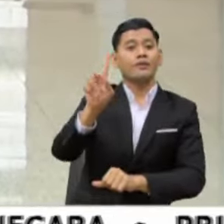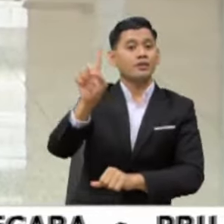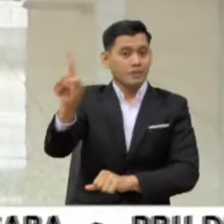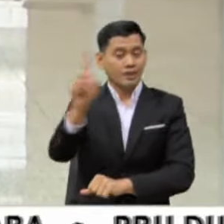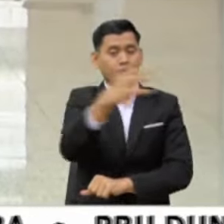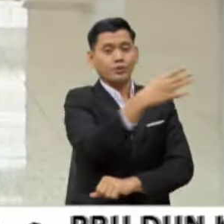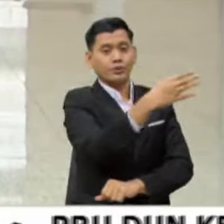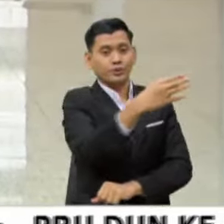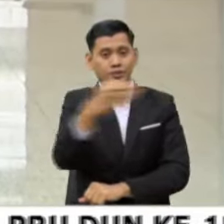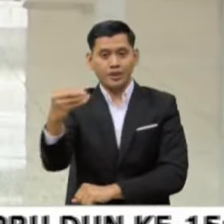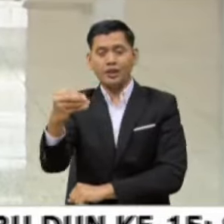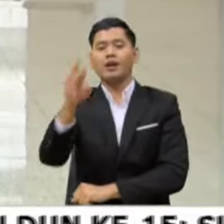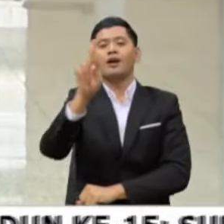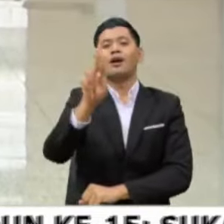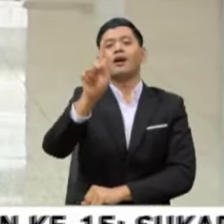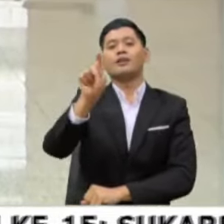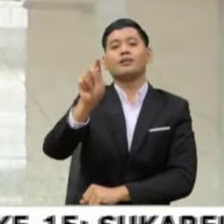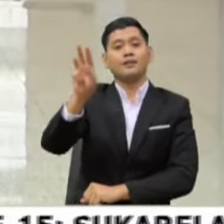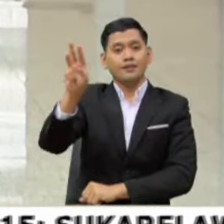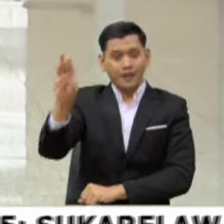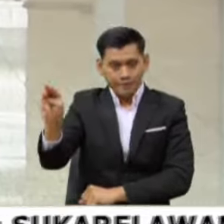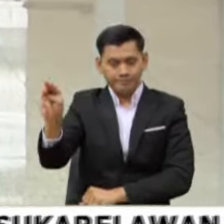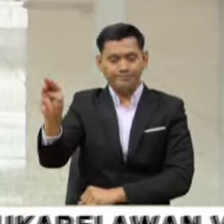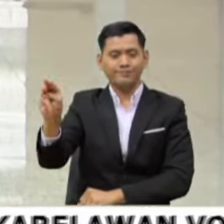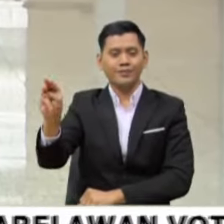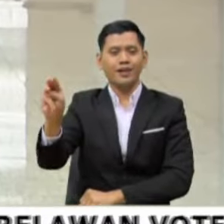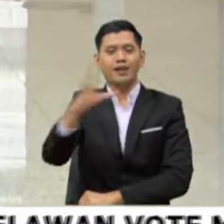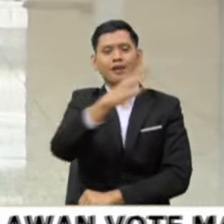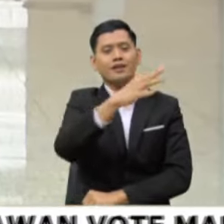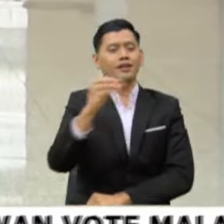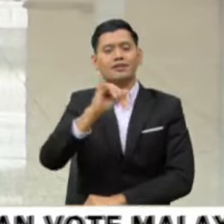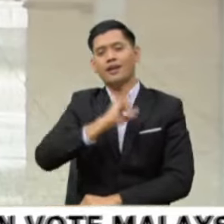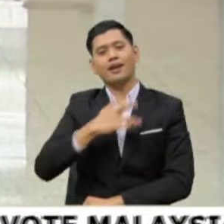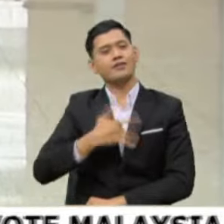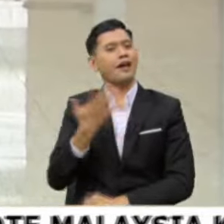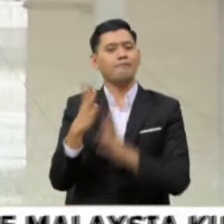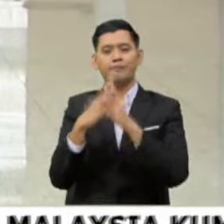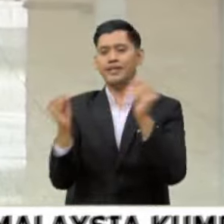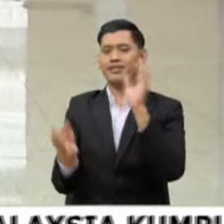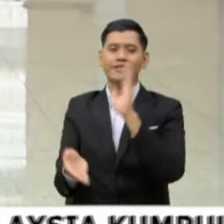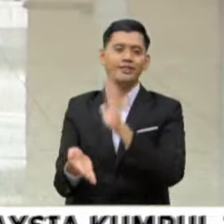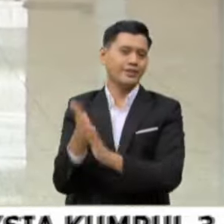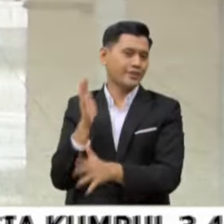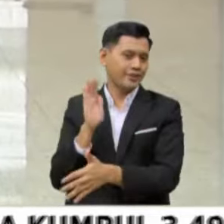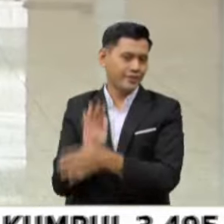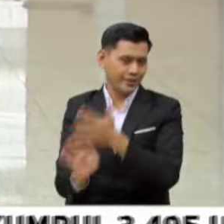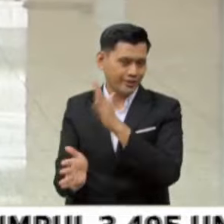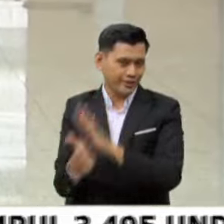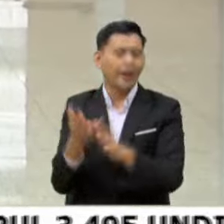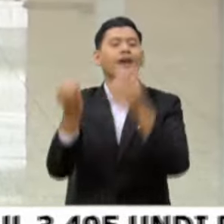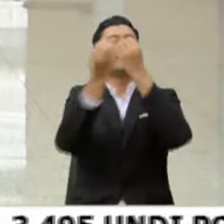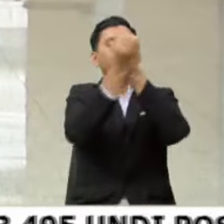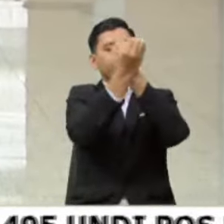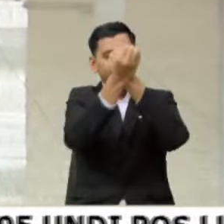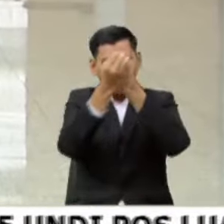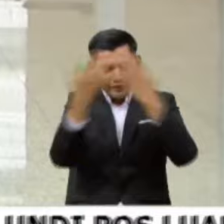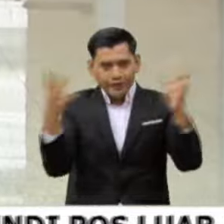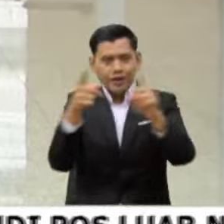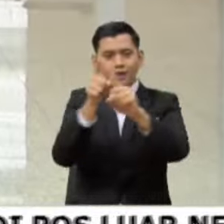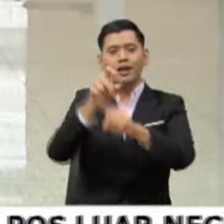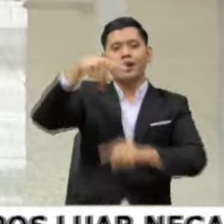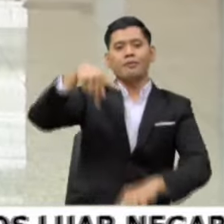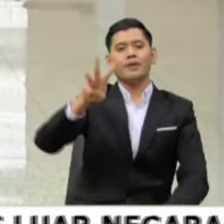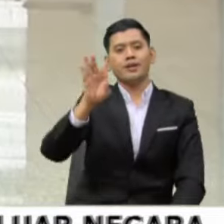dan juga RTM. Dan saya kira itu sahaja perkembangan setakat ini di